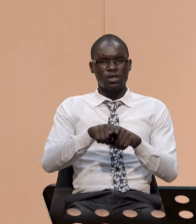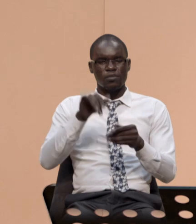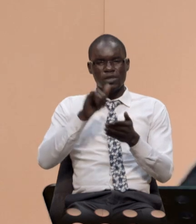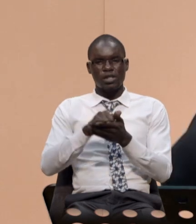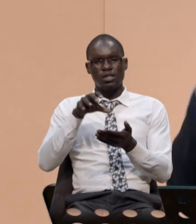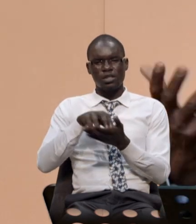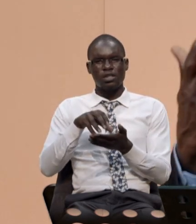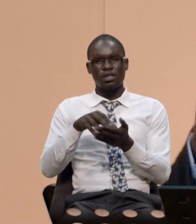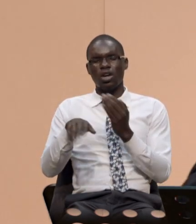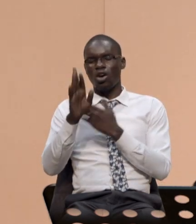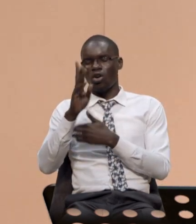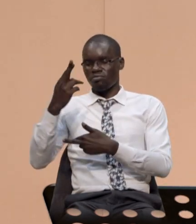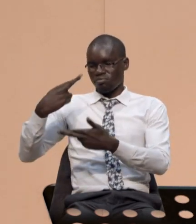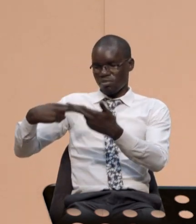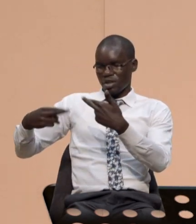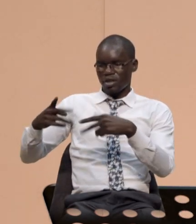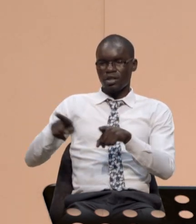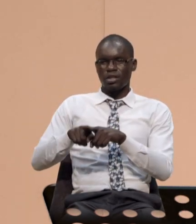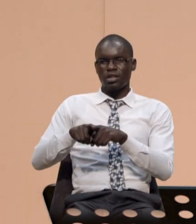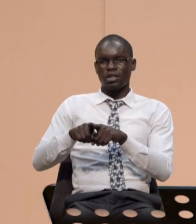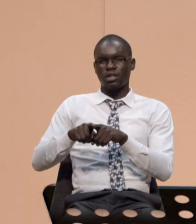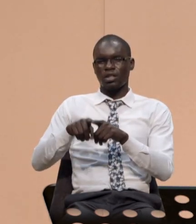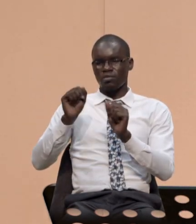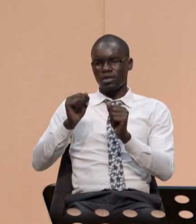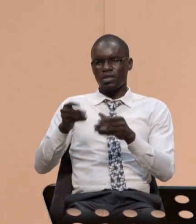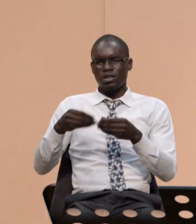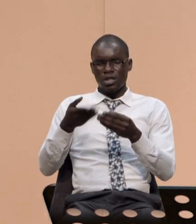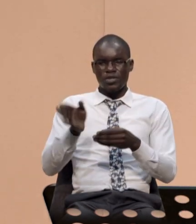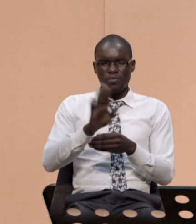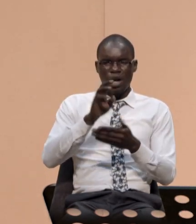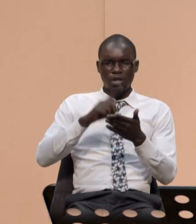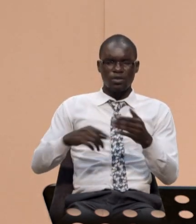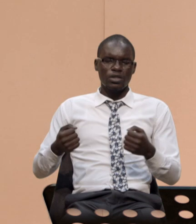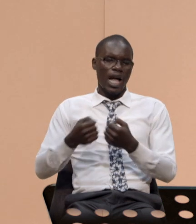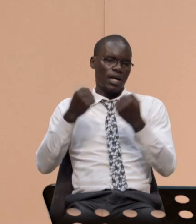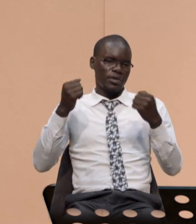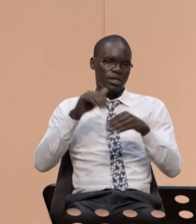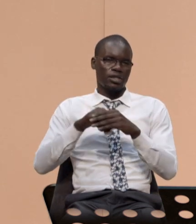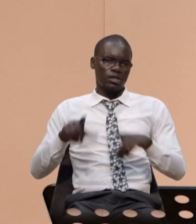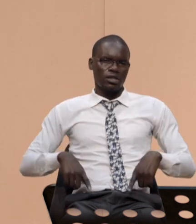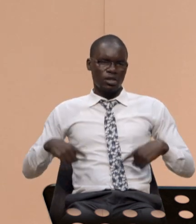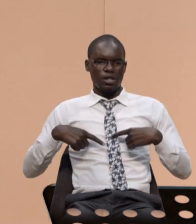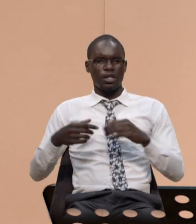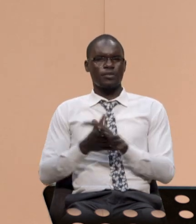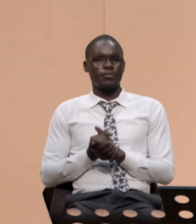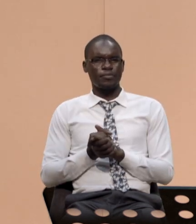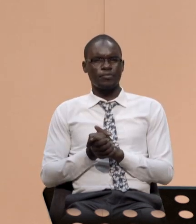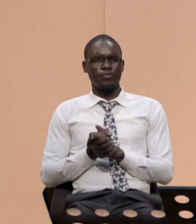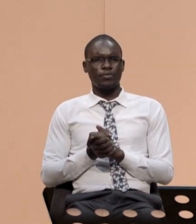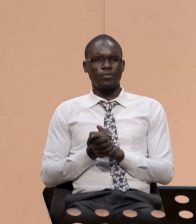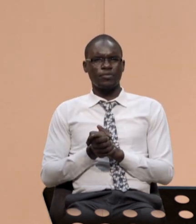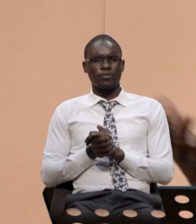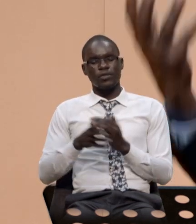hiyo, God is a restorer. Yeye ndiye anayeweza kuamusha na kudhibitisha na kuokoa na kurudisha kile chote ambacho kimeenda. He